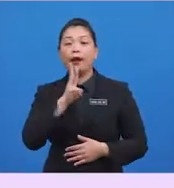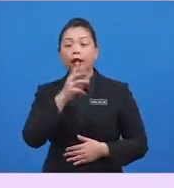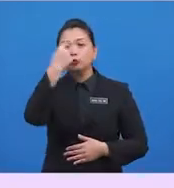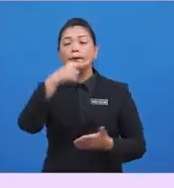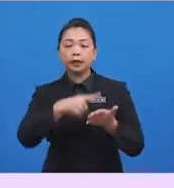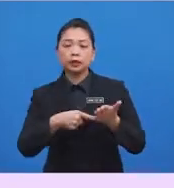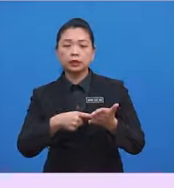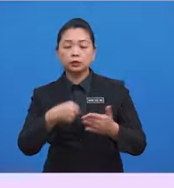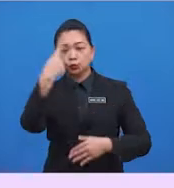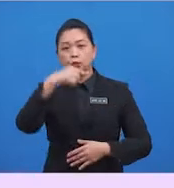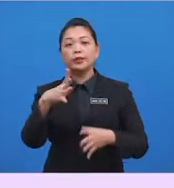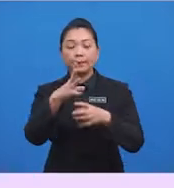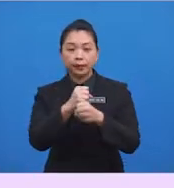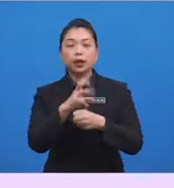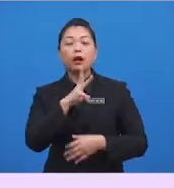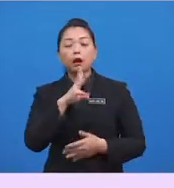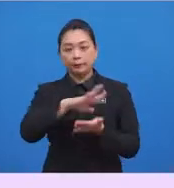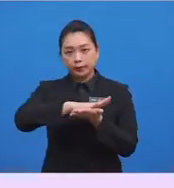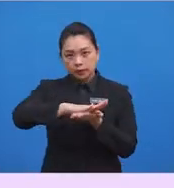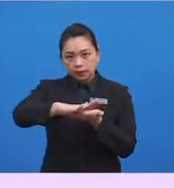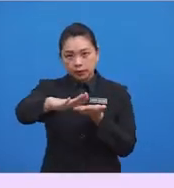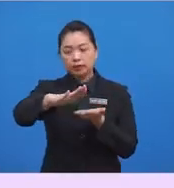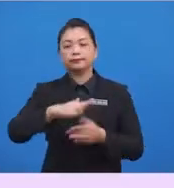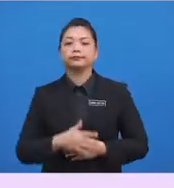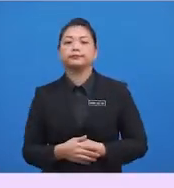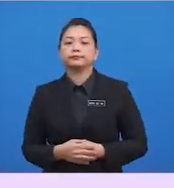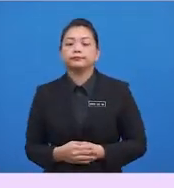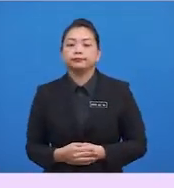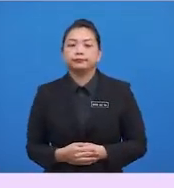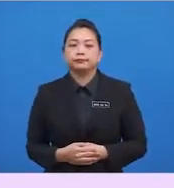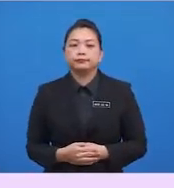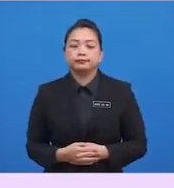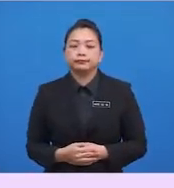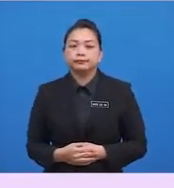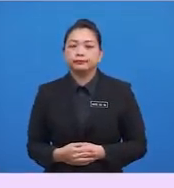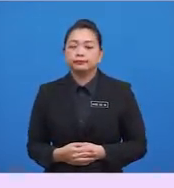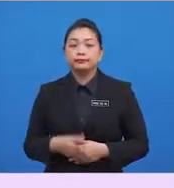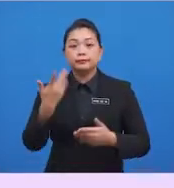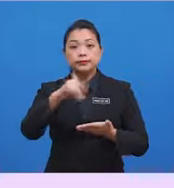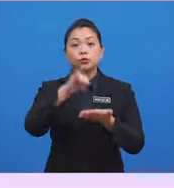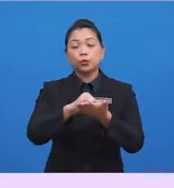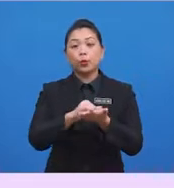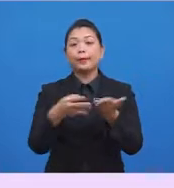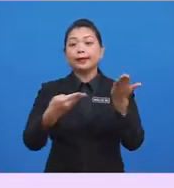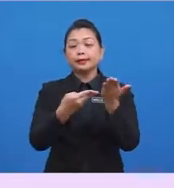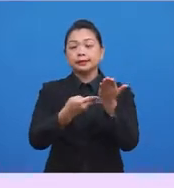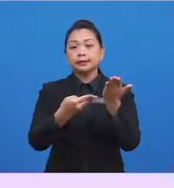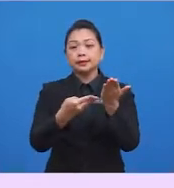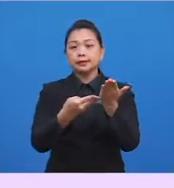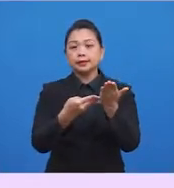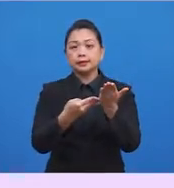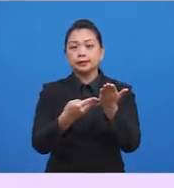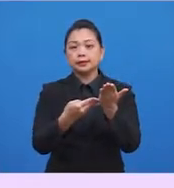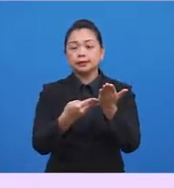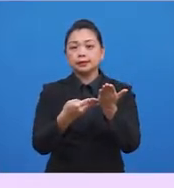apa? Bagi mendapatkan air yang bersih. Kemudian bateri. Seterusnya